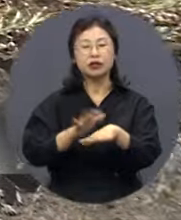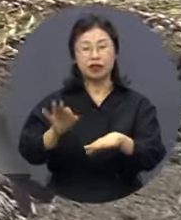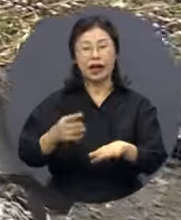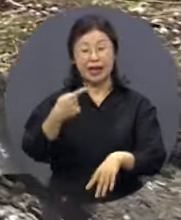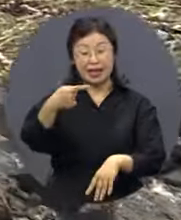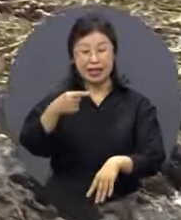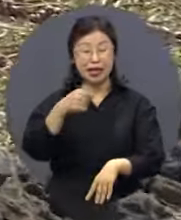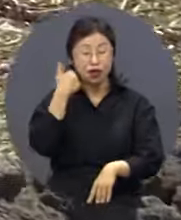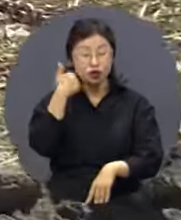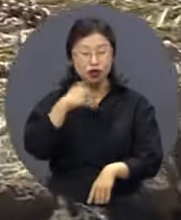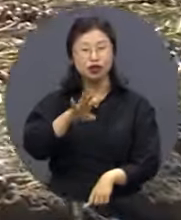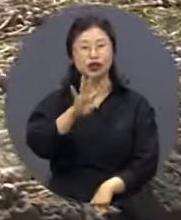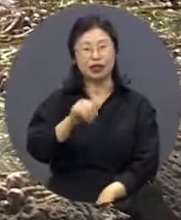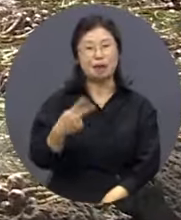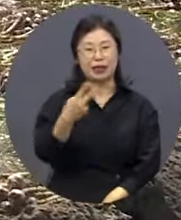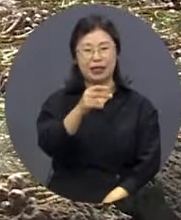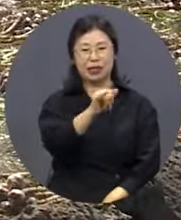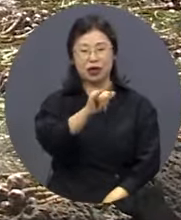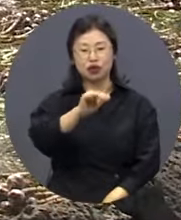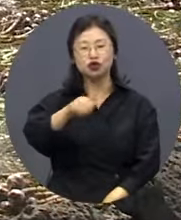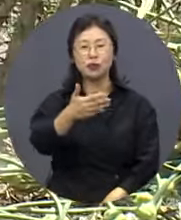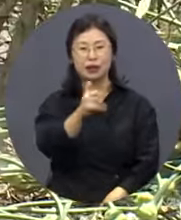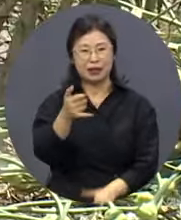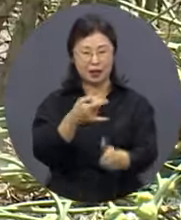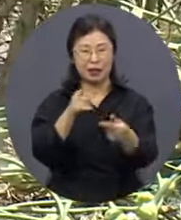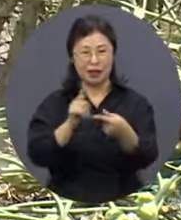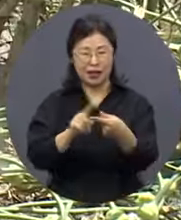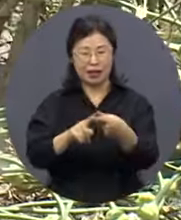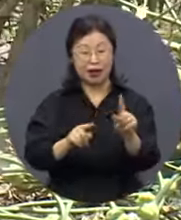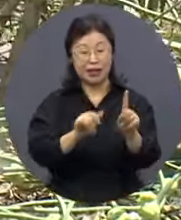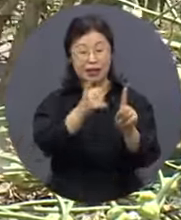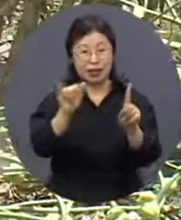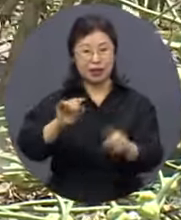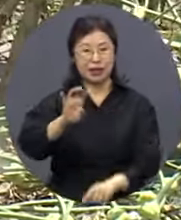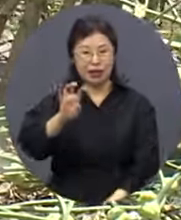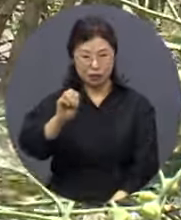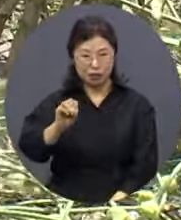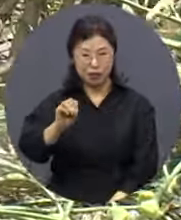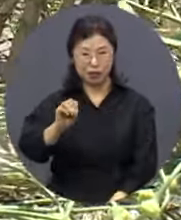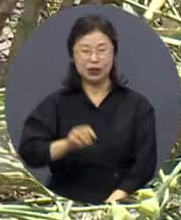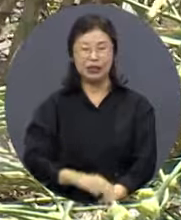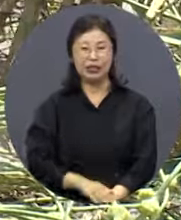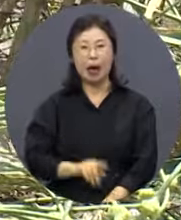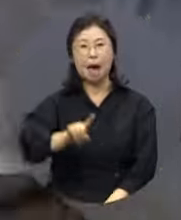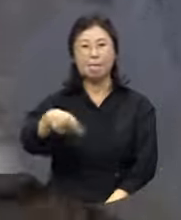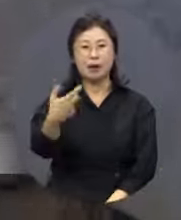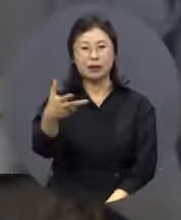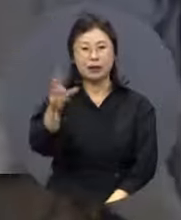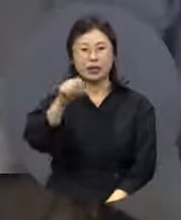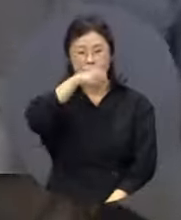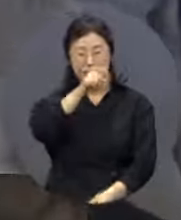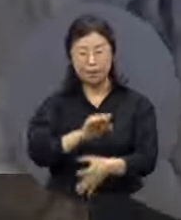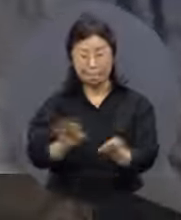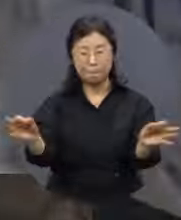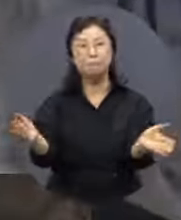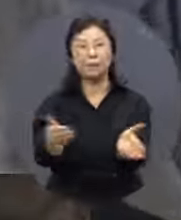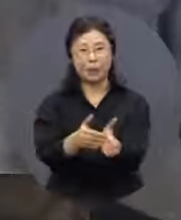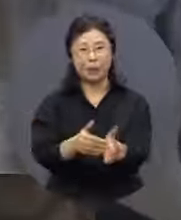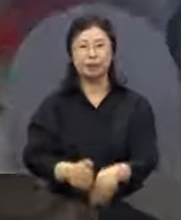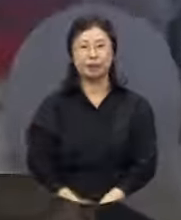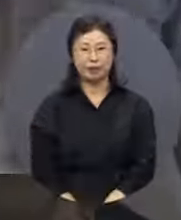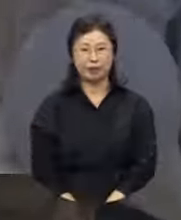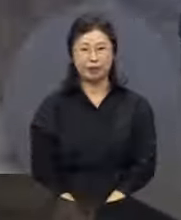1차 대상자 4 2,900여 명에게 당 40만 원씩 170억 원을 지급했다고